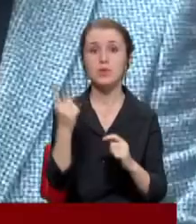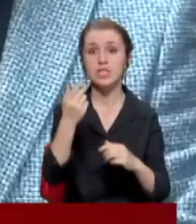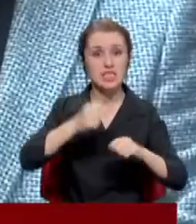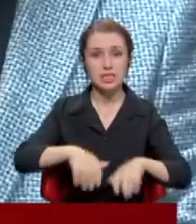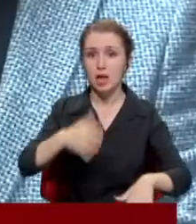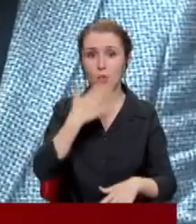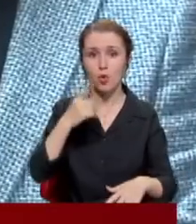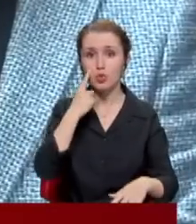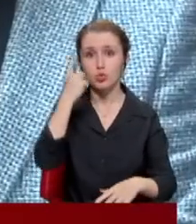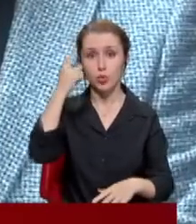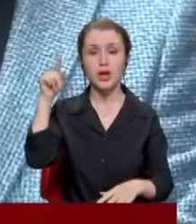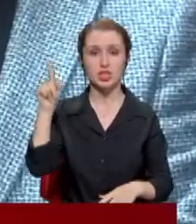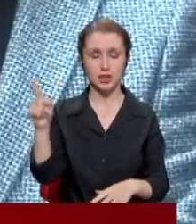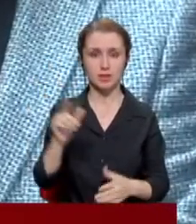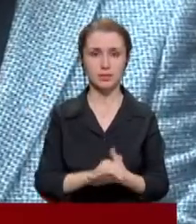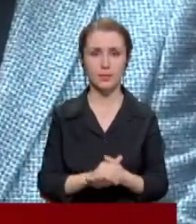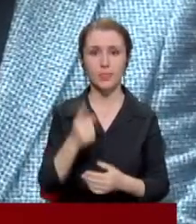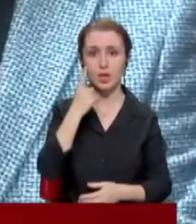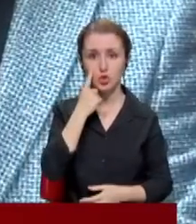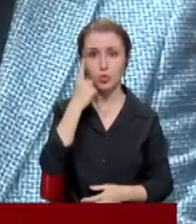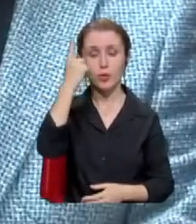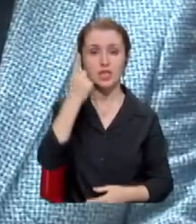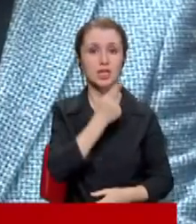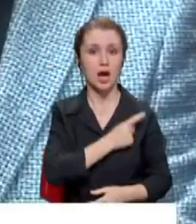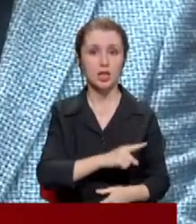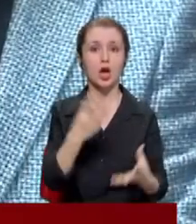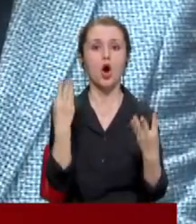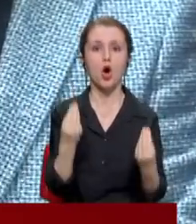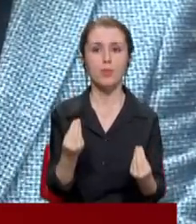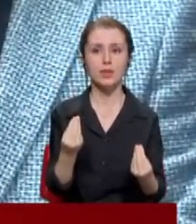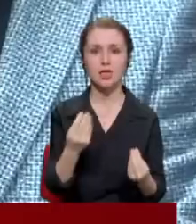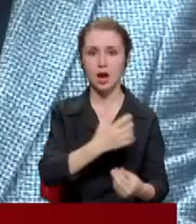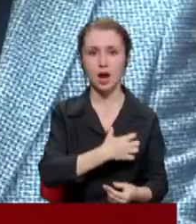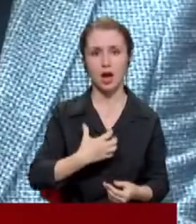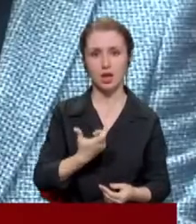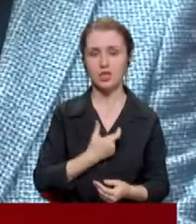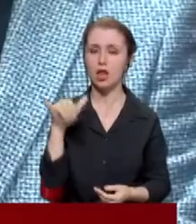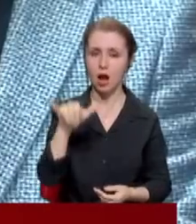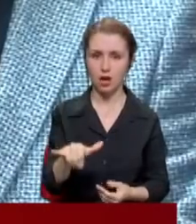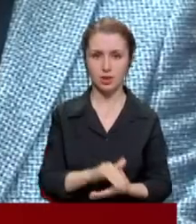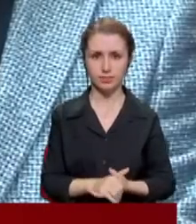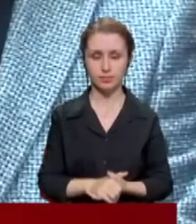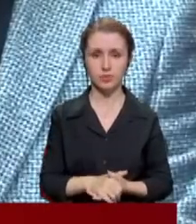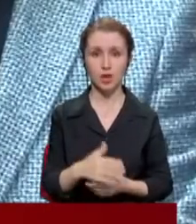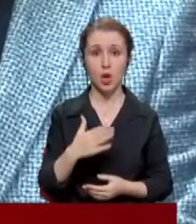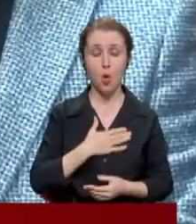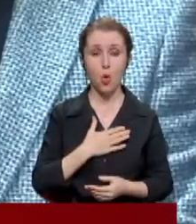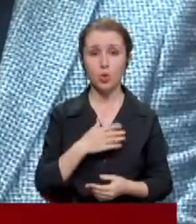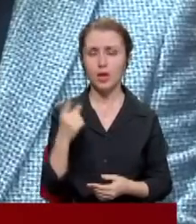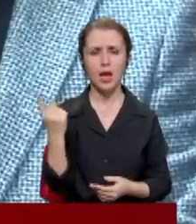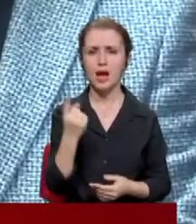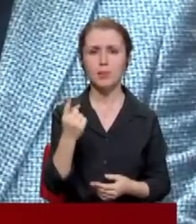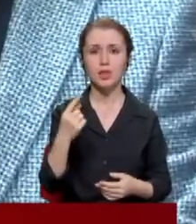yok. Sayın Cumhurbaşkanımızın Cumhurbaşkanlığına aday olması anayasal hakkıdır. Bunun önünde herhangi